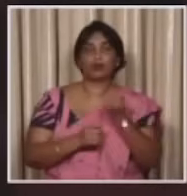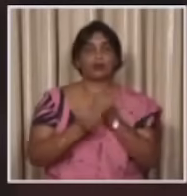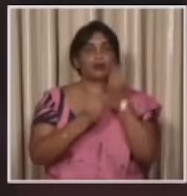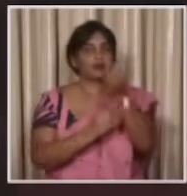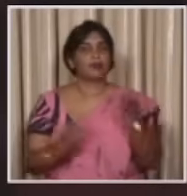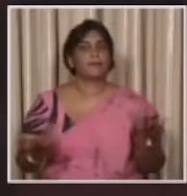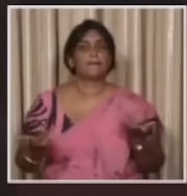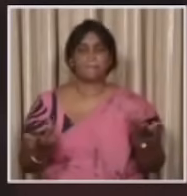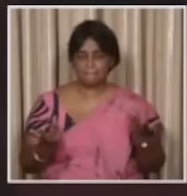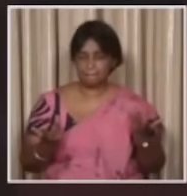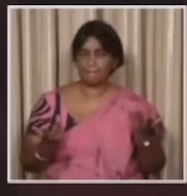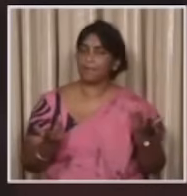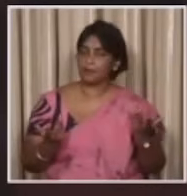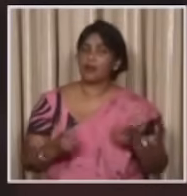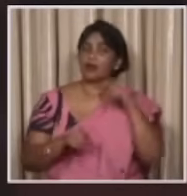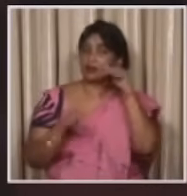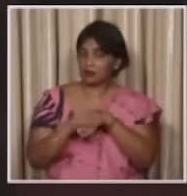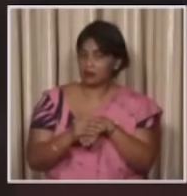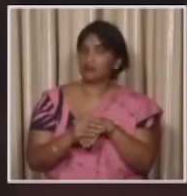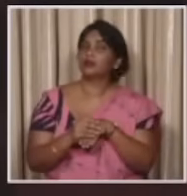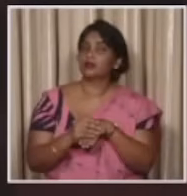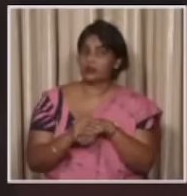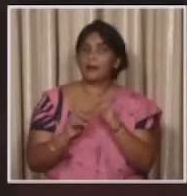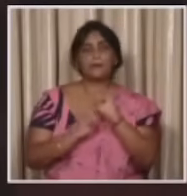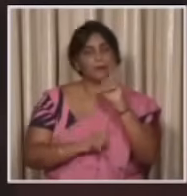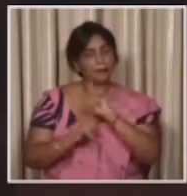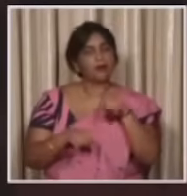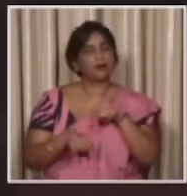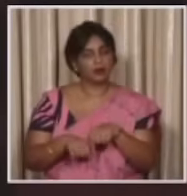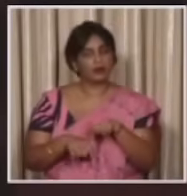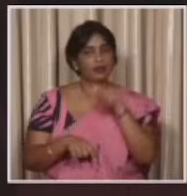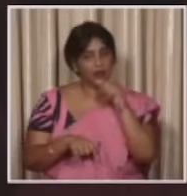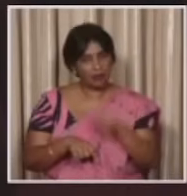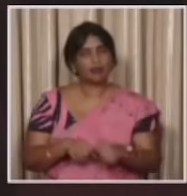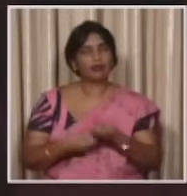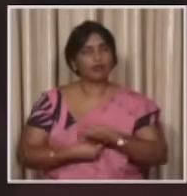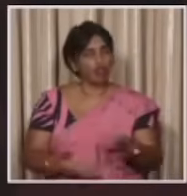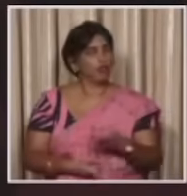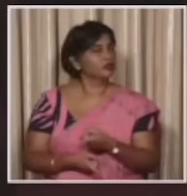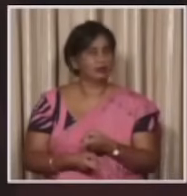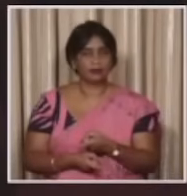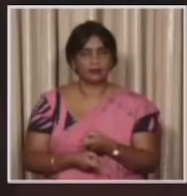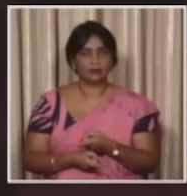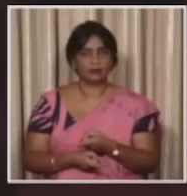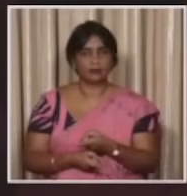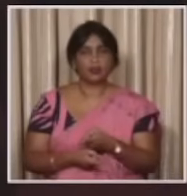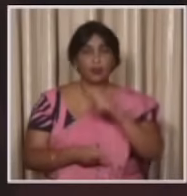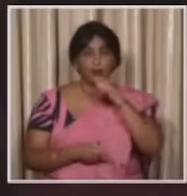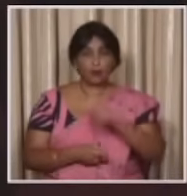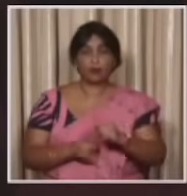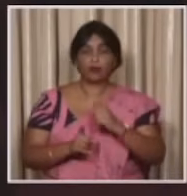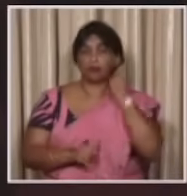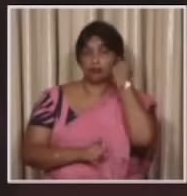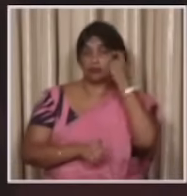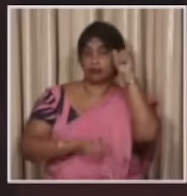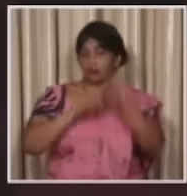කරන්න පුළුවන් කමක් නැහැ. මේකේ ඉන්නවා මේ පාර්ලිමේන්තුවට ඇත්තම මෙහෙම වෙලා ගියේ අර පොළවේ නැති මහාචාර්යවරු